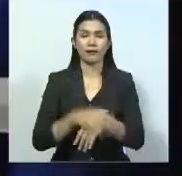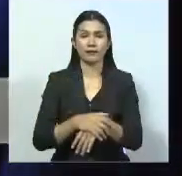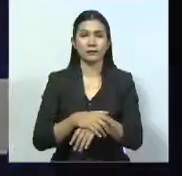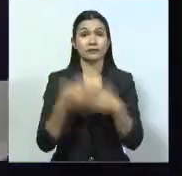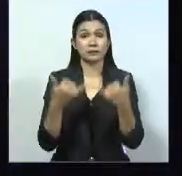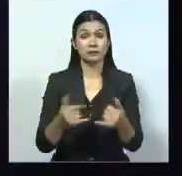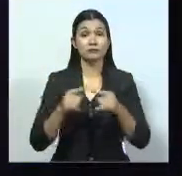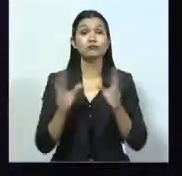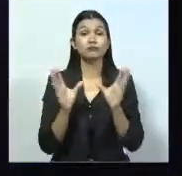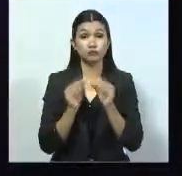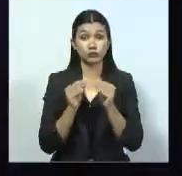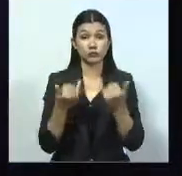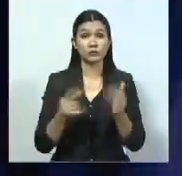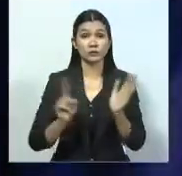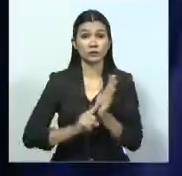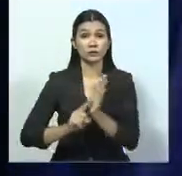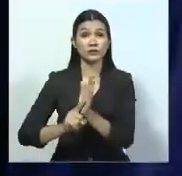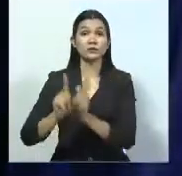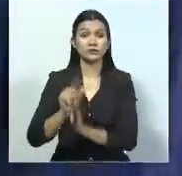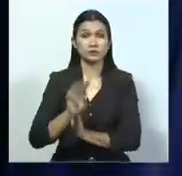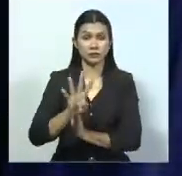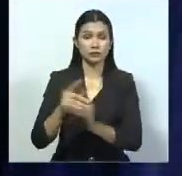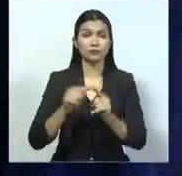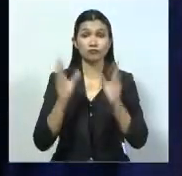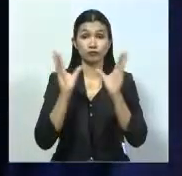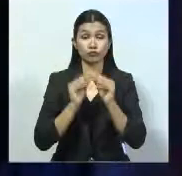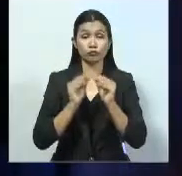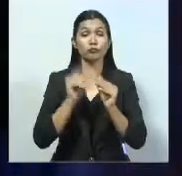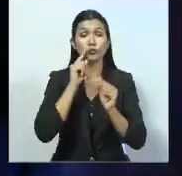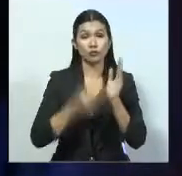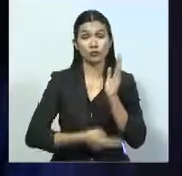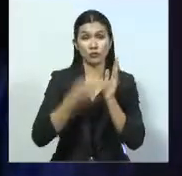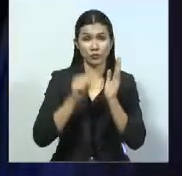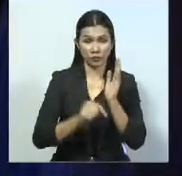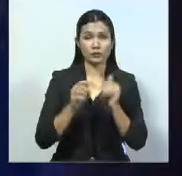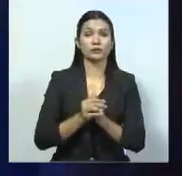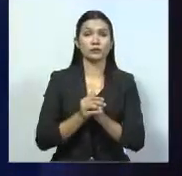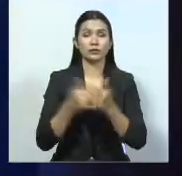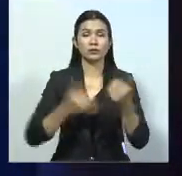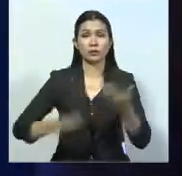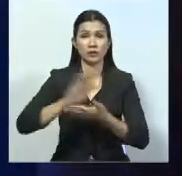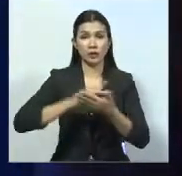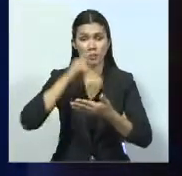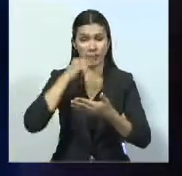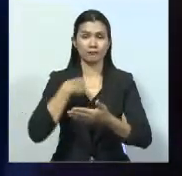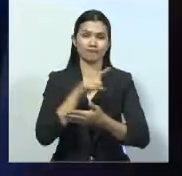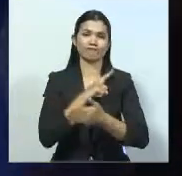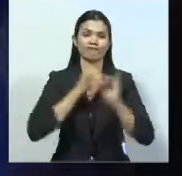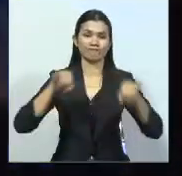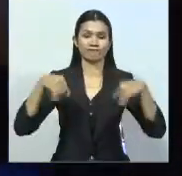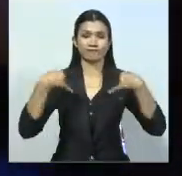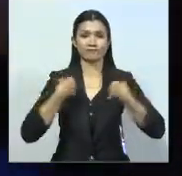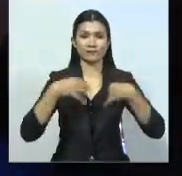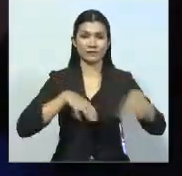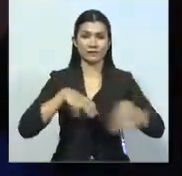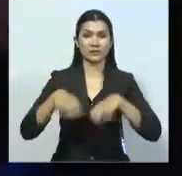ชุมครั้งนี้ค่ะเป็นครั้งที่24จัดขึ้นที่โรงแรมแชงกรีลาซึ่งครั้งนี้ประเทศไทยได้รับเกียรติเป็นเจ้าภาพจัด